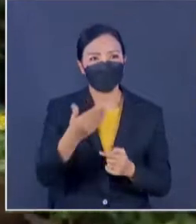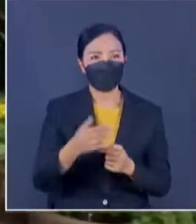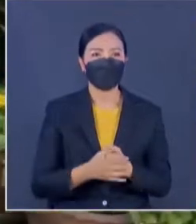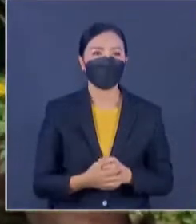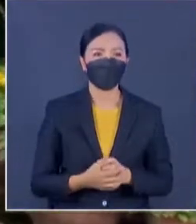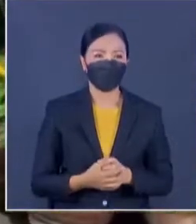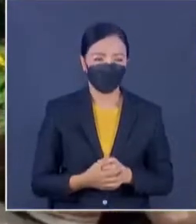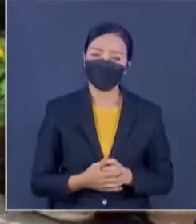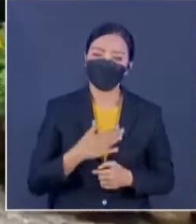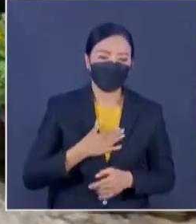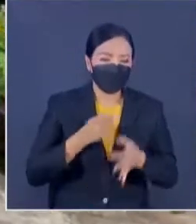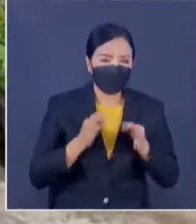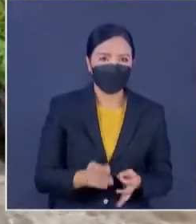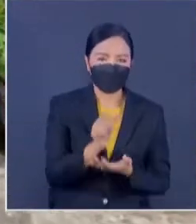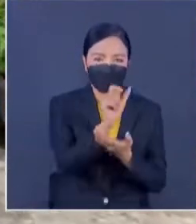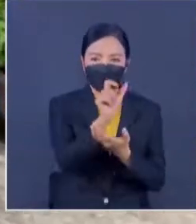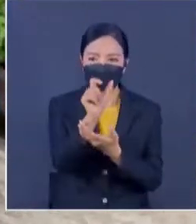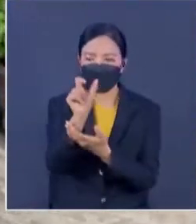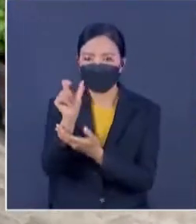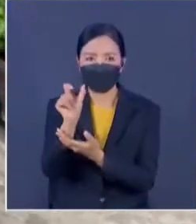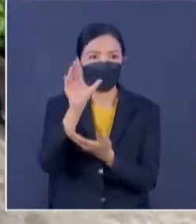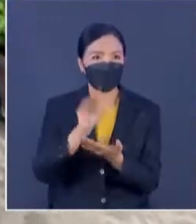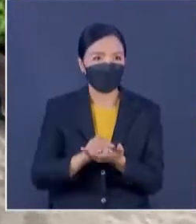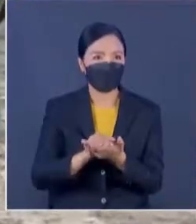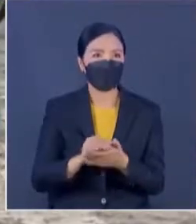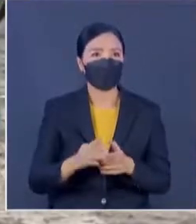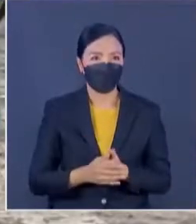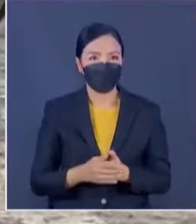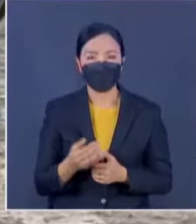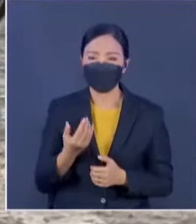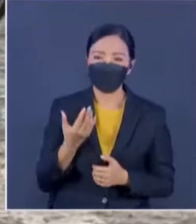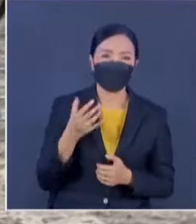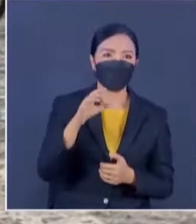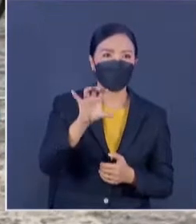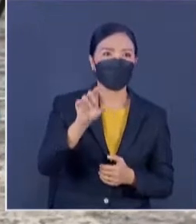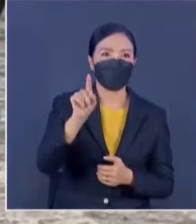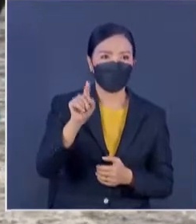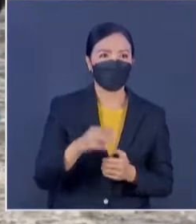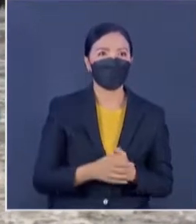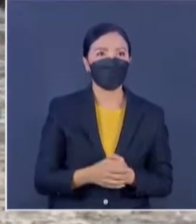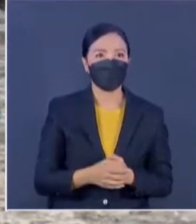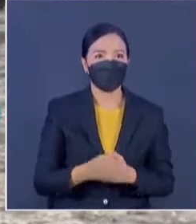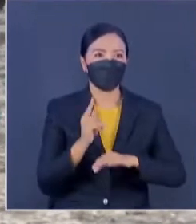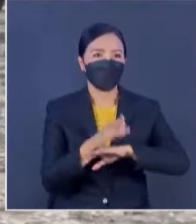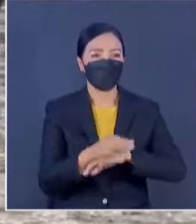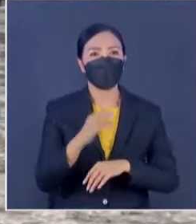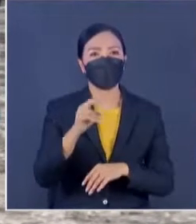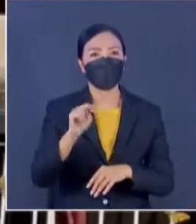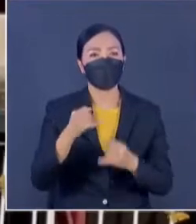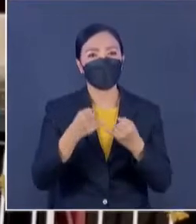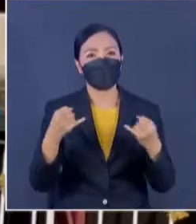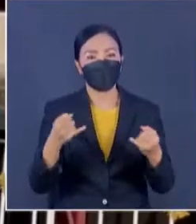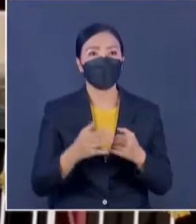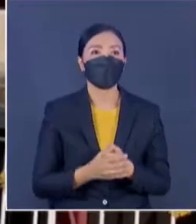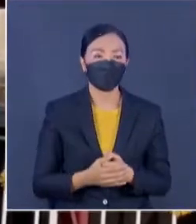ดท้ายผู้เสียหายเขาตัดสินใจถ่ายคลิปแล้วก็โพสต์ลงในออนไลน์เมื่อวันที่23มกราคมที่ผ่านมาจนกระ